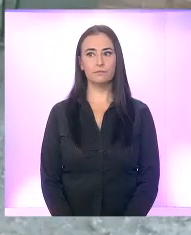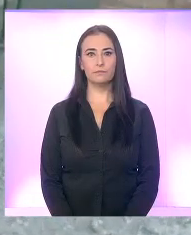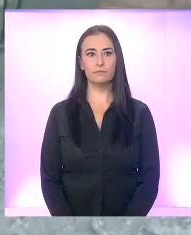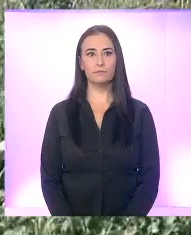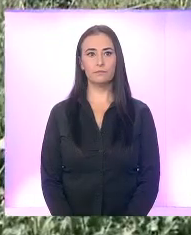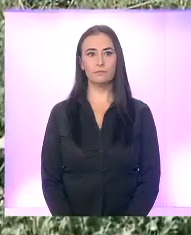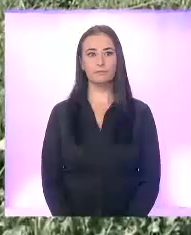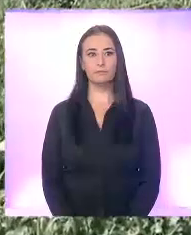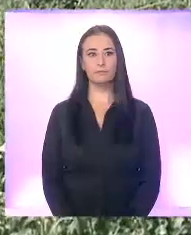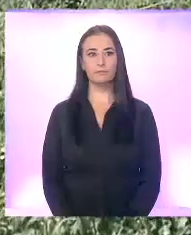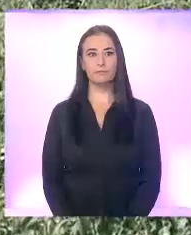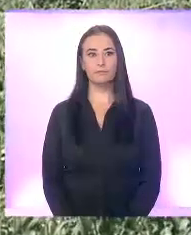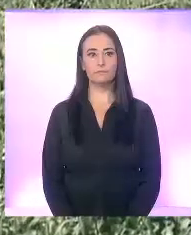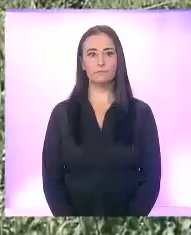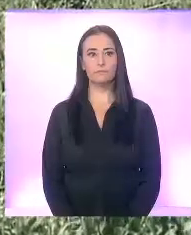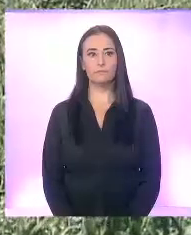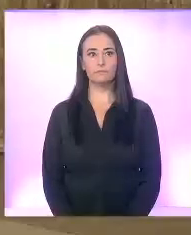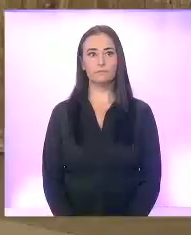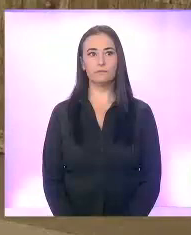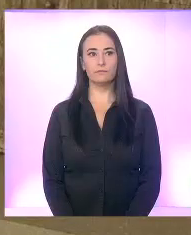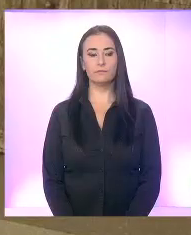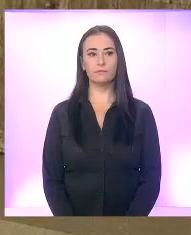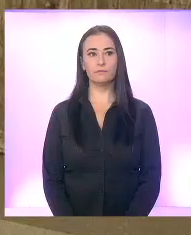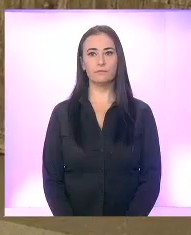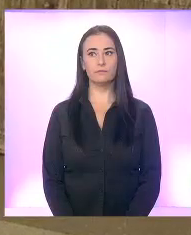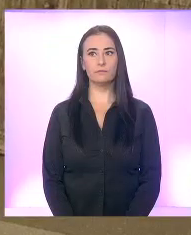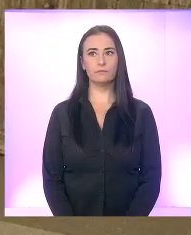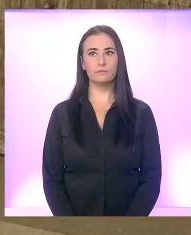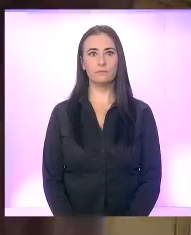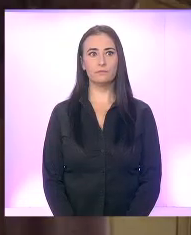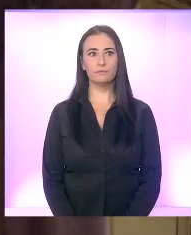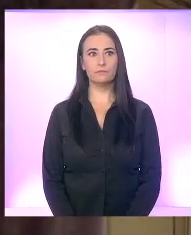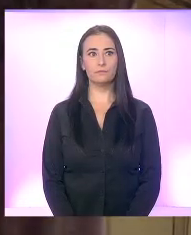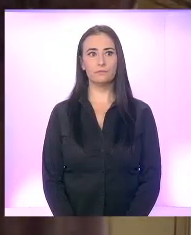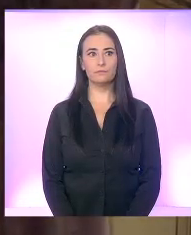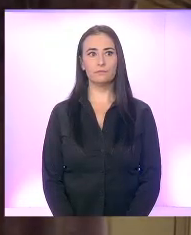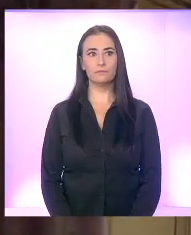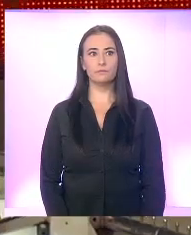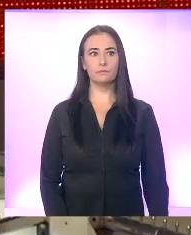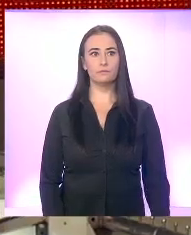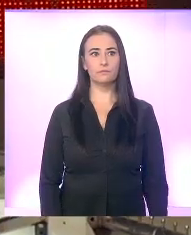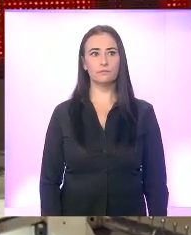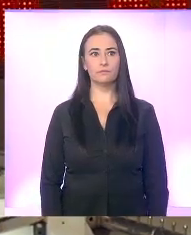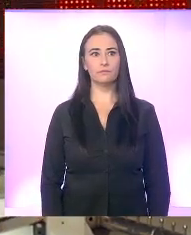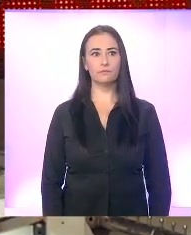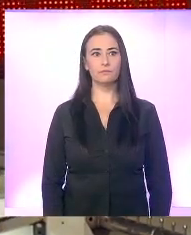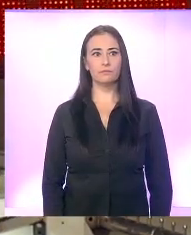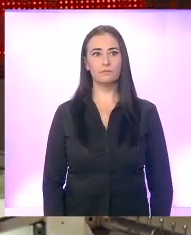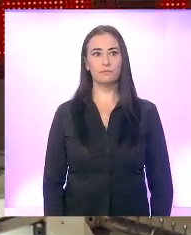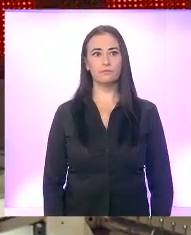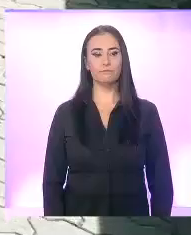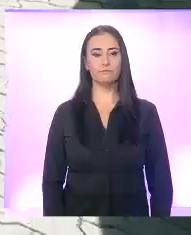3,5 miliarde de euro pentru modernizarea și repararea căii ferate, România nu prea a reușit decât să modernizeze vreo 700